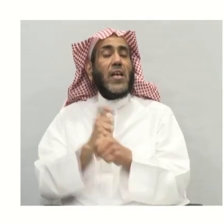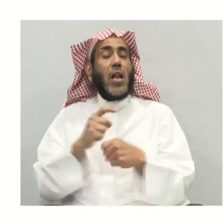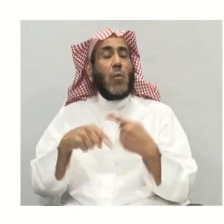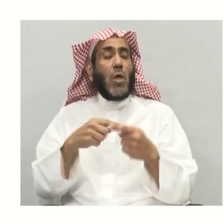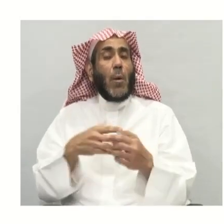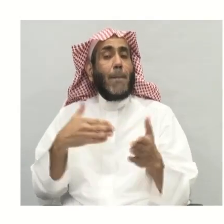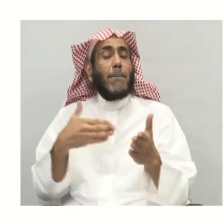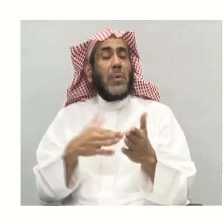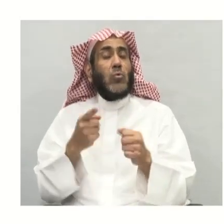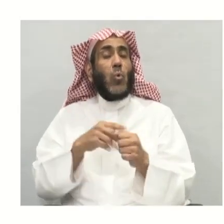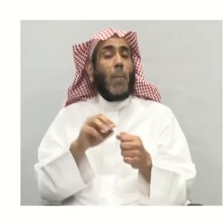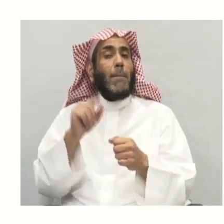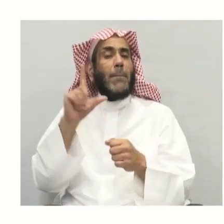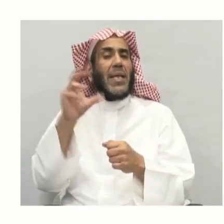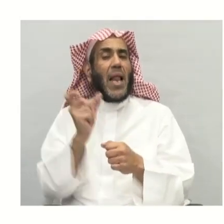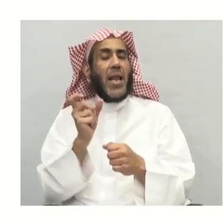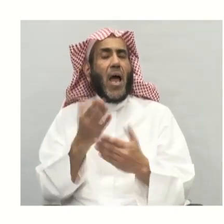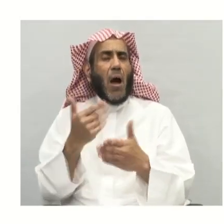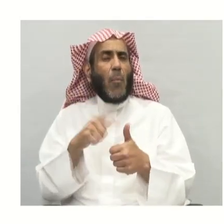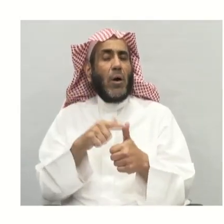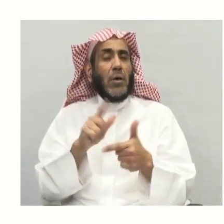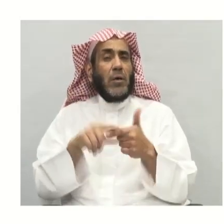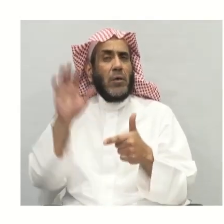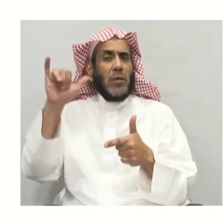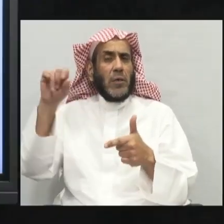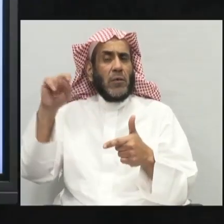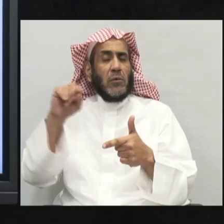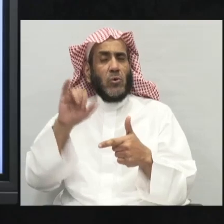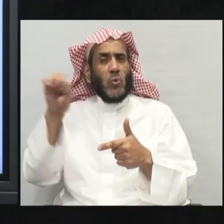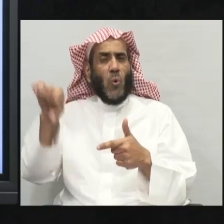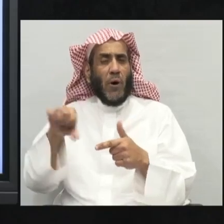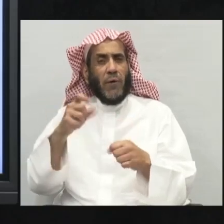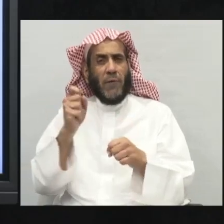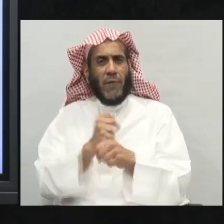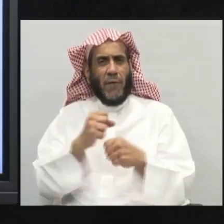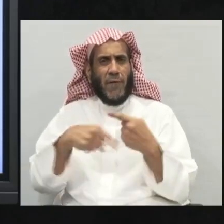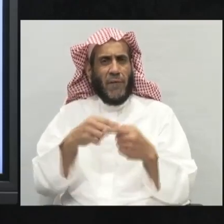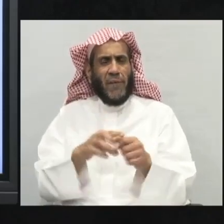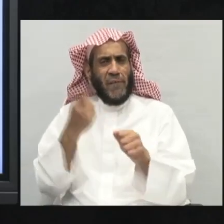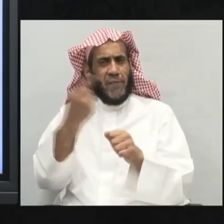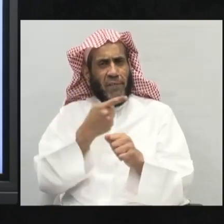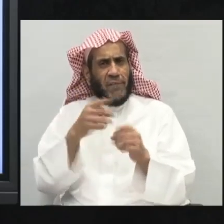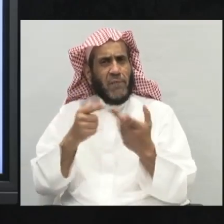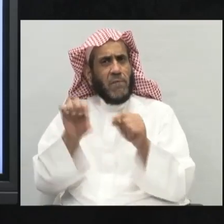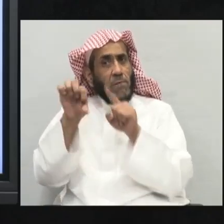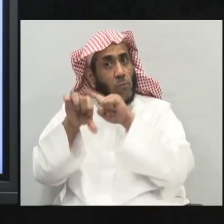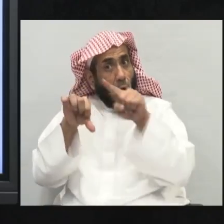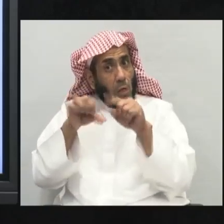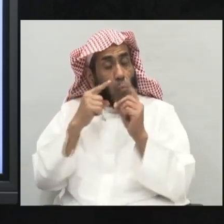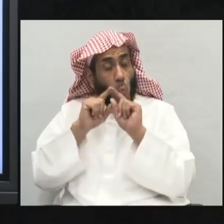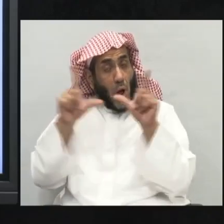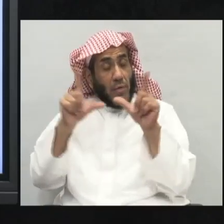منصوب بلا سبق باداه نصب يرجو علامه نصبه الفتحه الظاهره على اخره